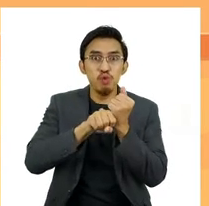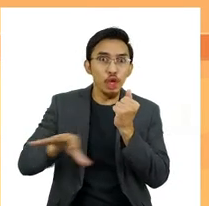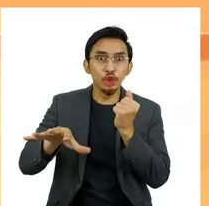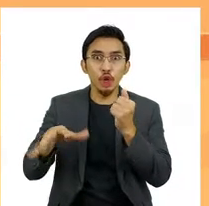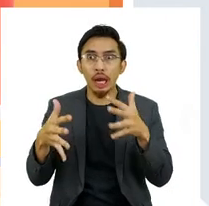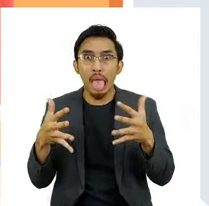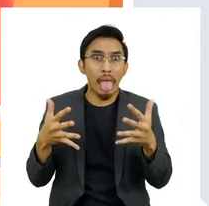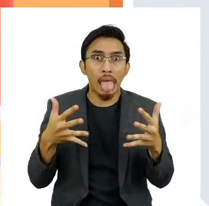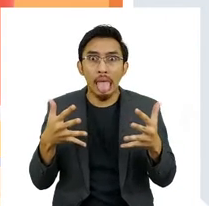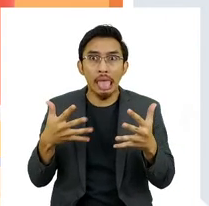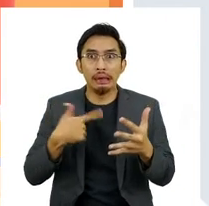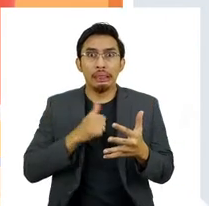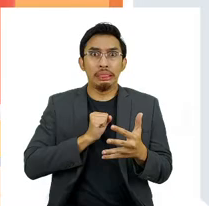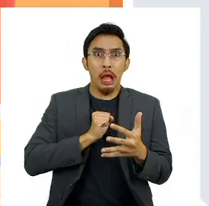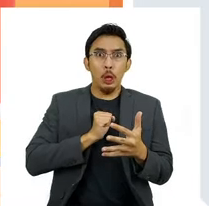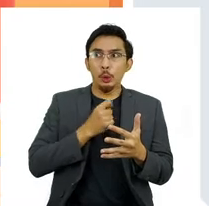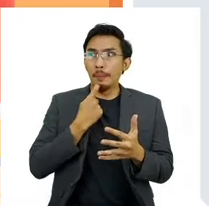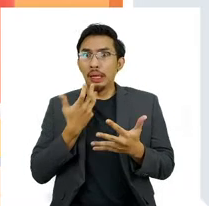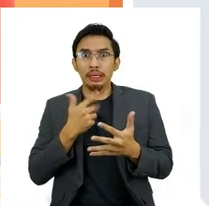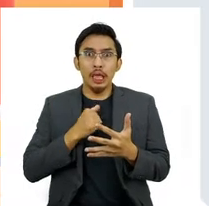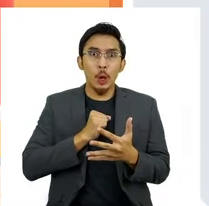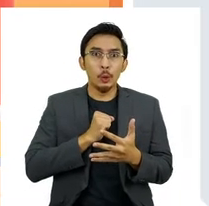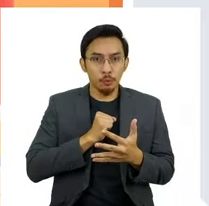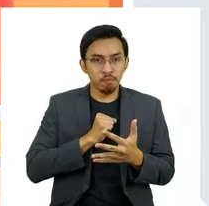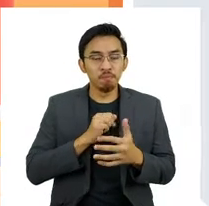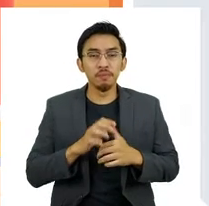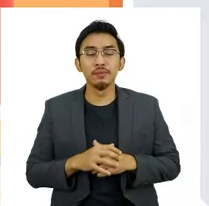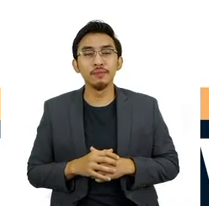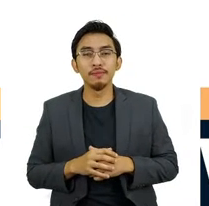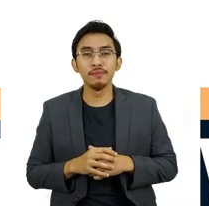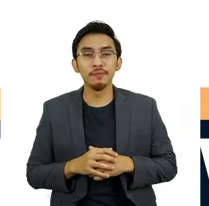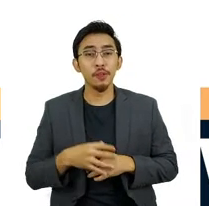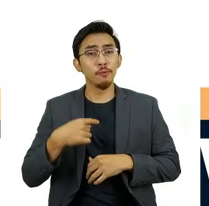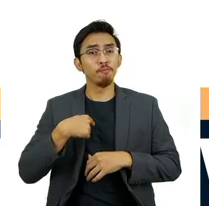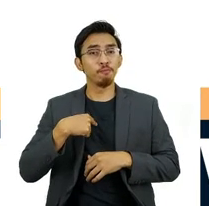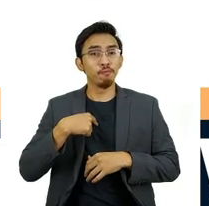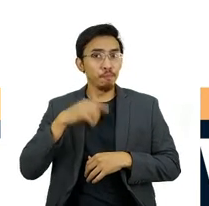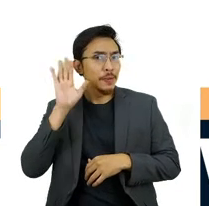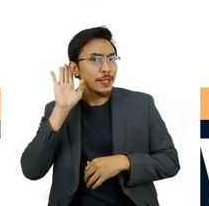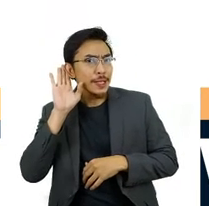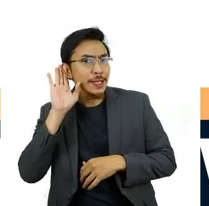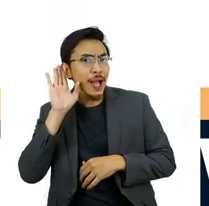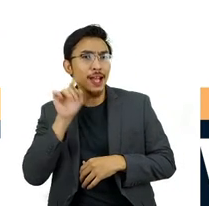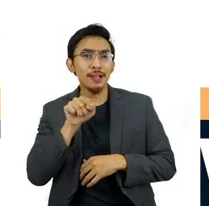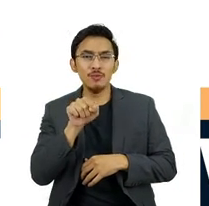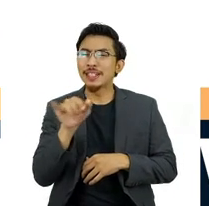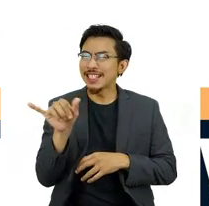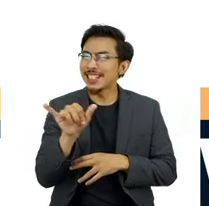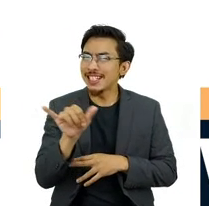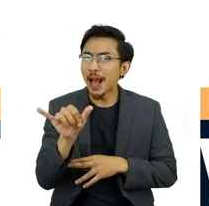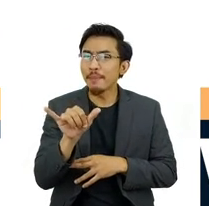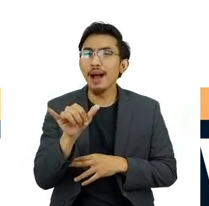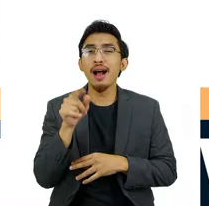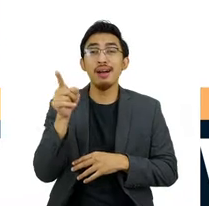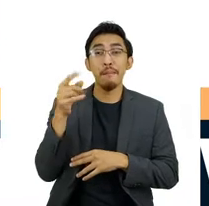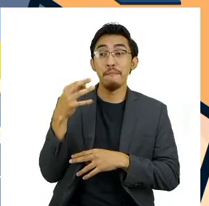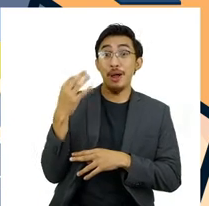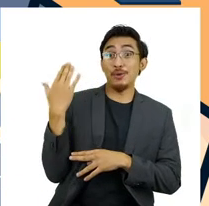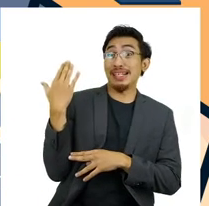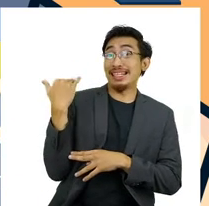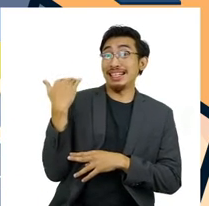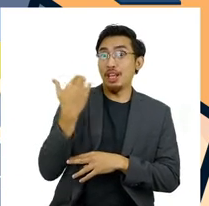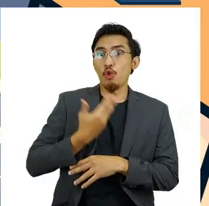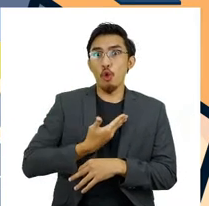di mana-mana. Aduh, bikin takut mau ngapa-ngapain. Iya, aku dengar tuh. Sama kamu juga dengar nggak baru-baru ini